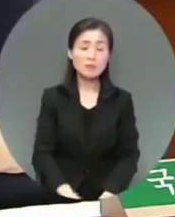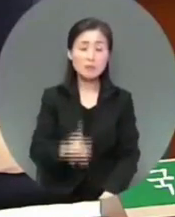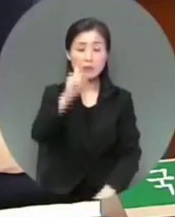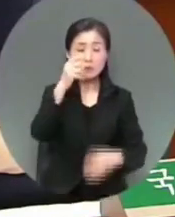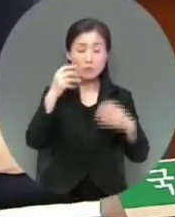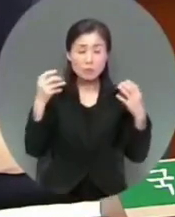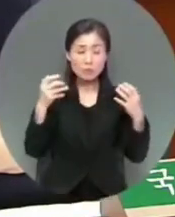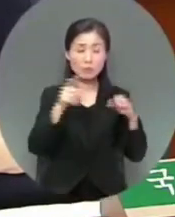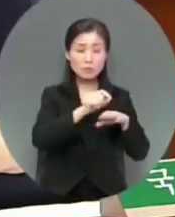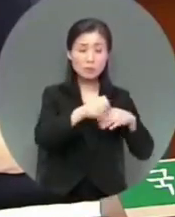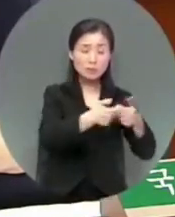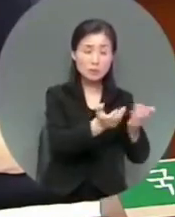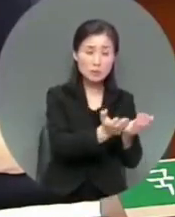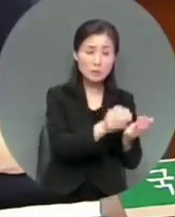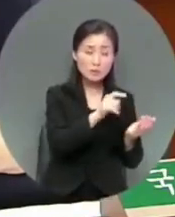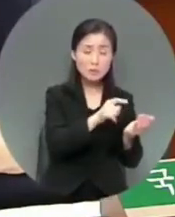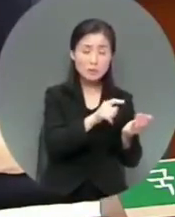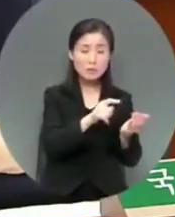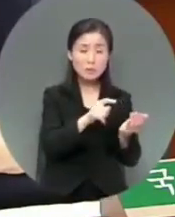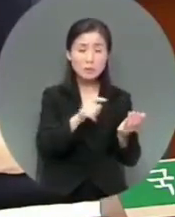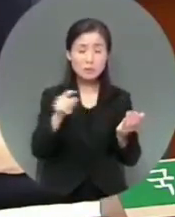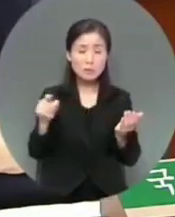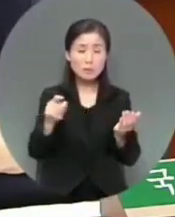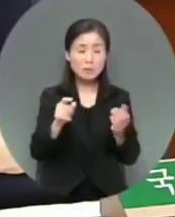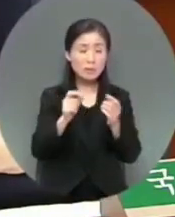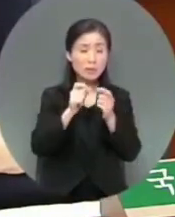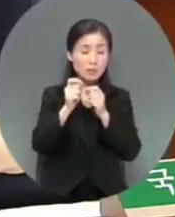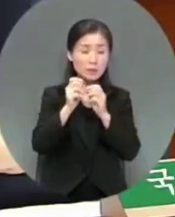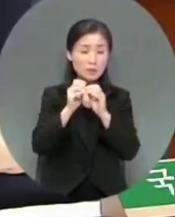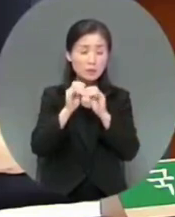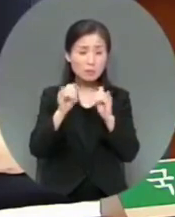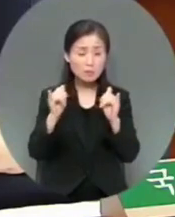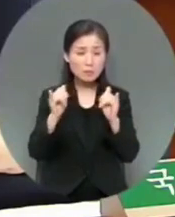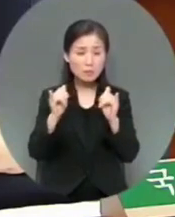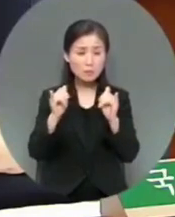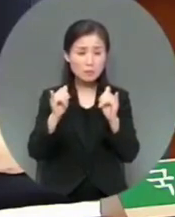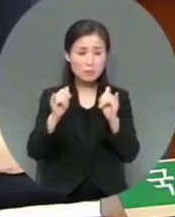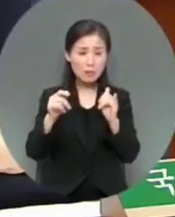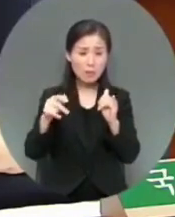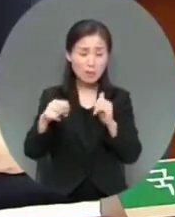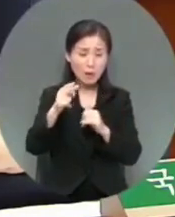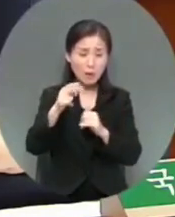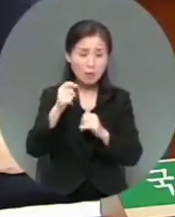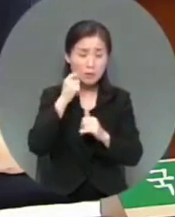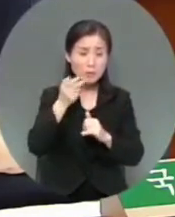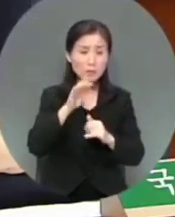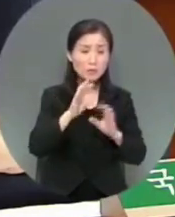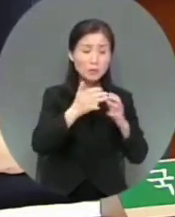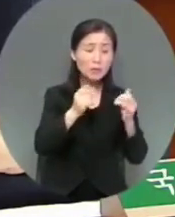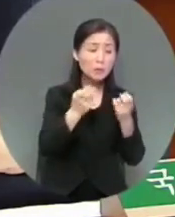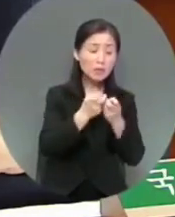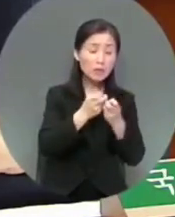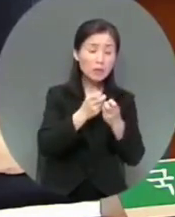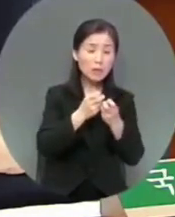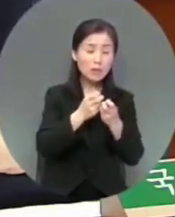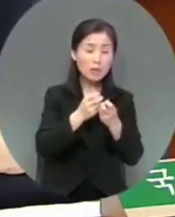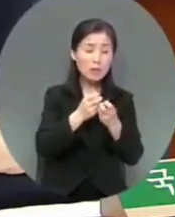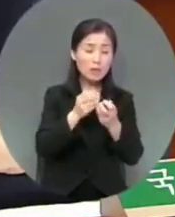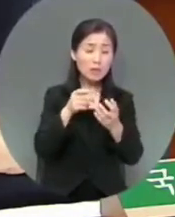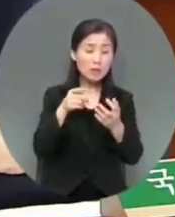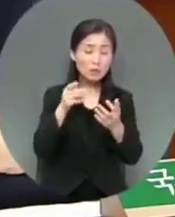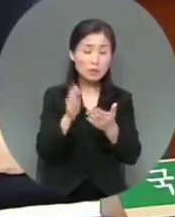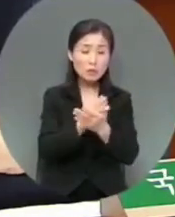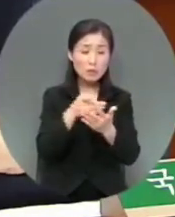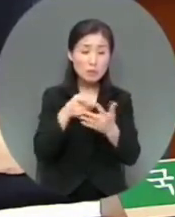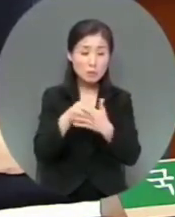정부도 지자체도 못 그러는 사기꾼을 국민이 어떻게 그럴 수 있겠습니까? 결국 피해는 고스란히 국민의